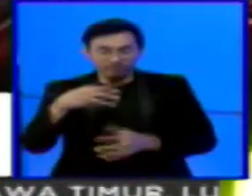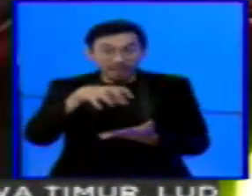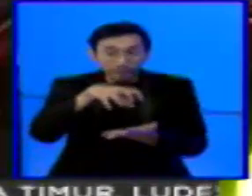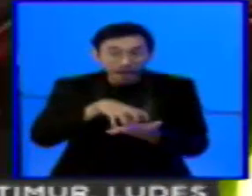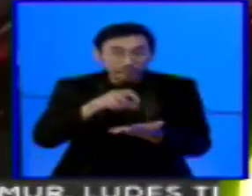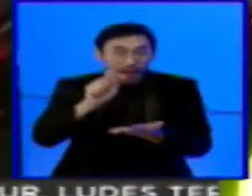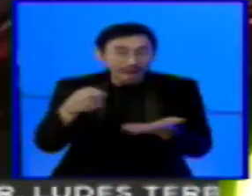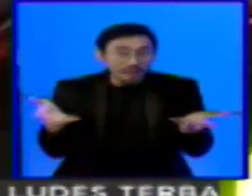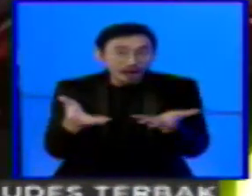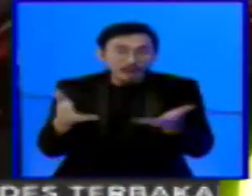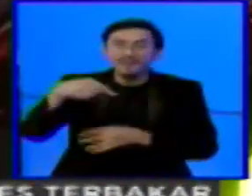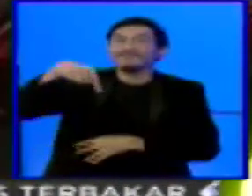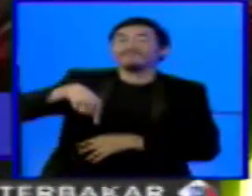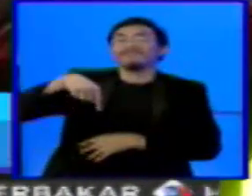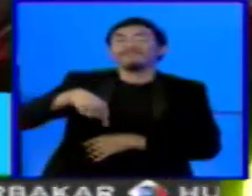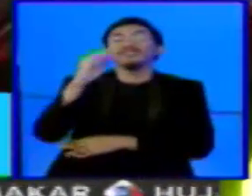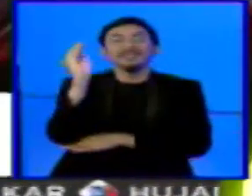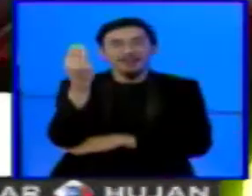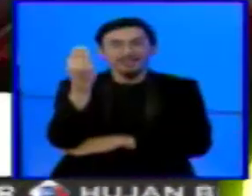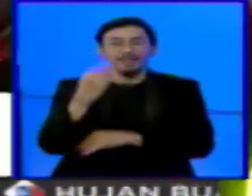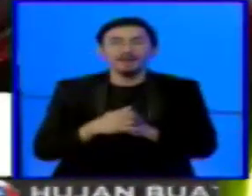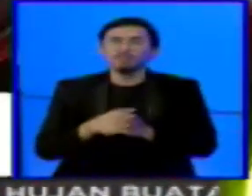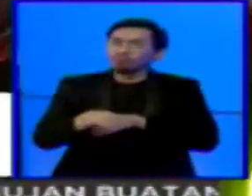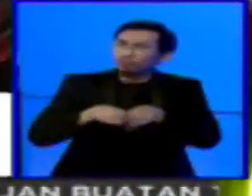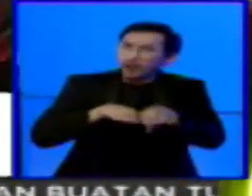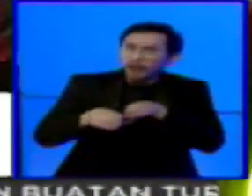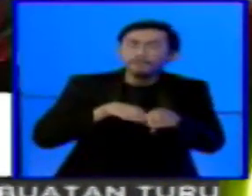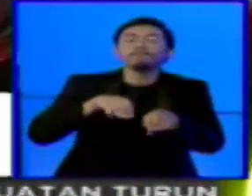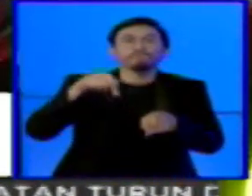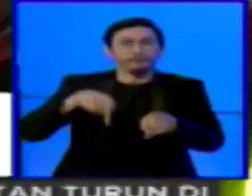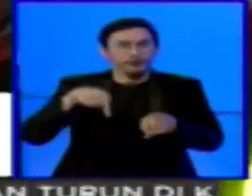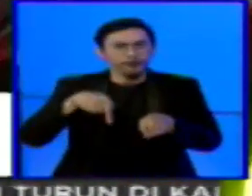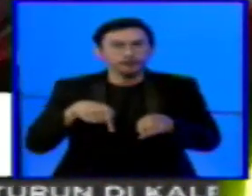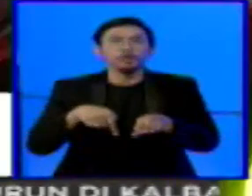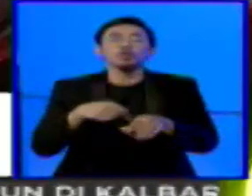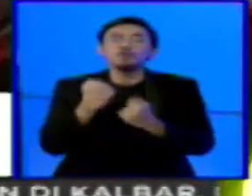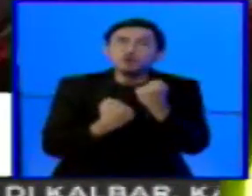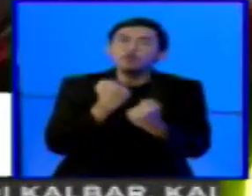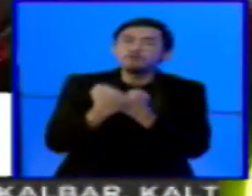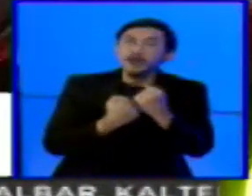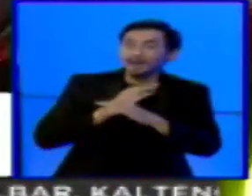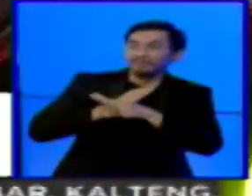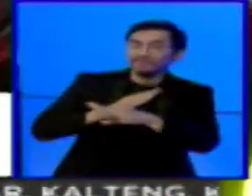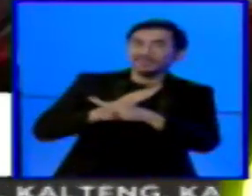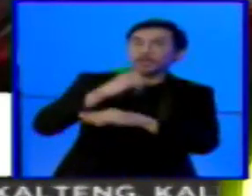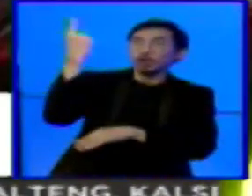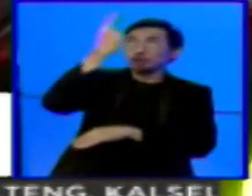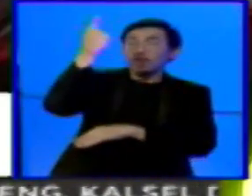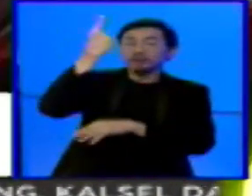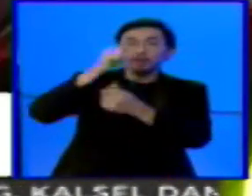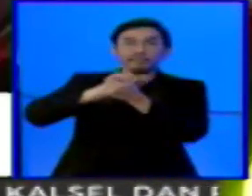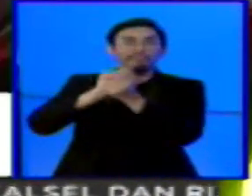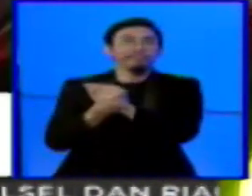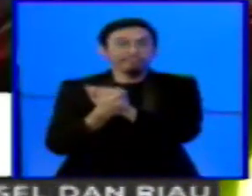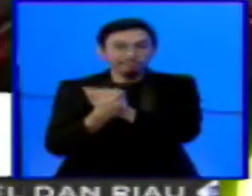also a weapon against the climate change and against the city pollution.